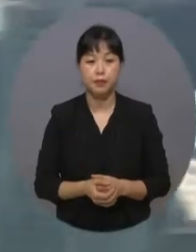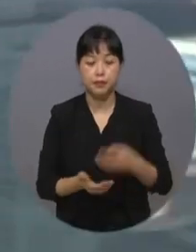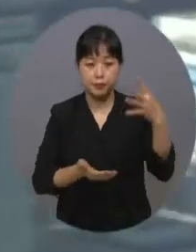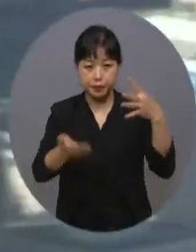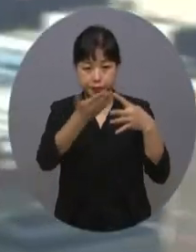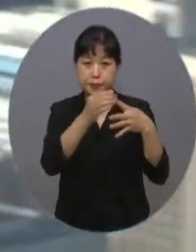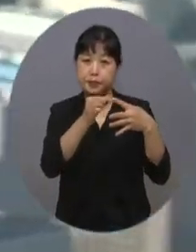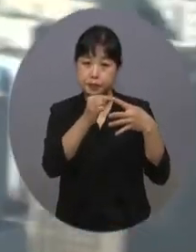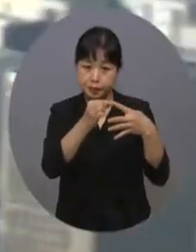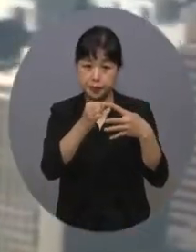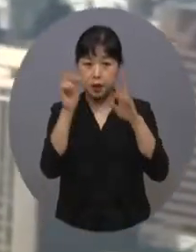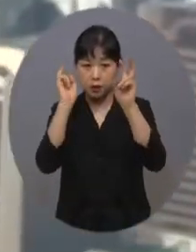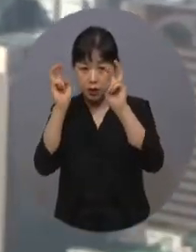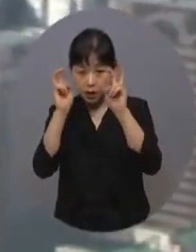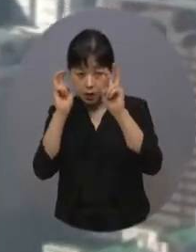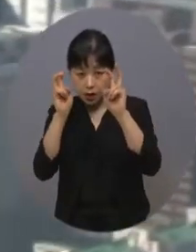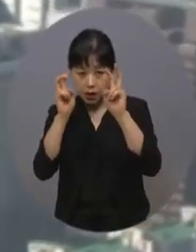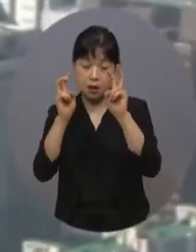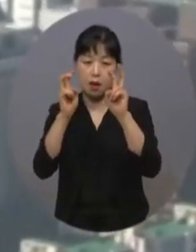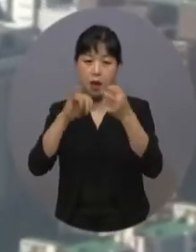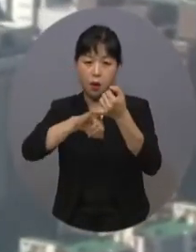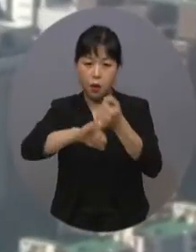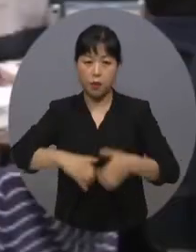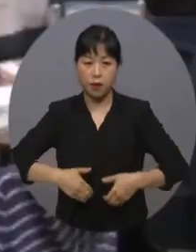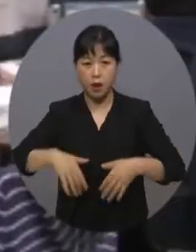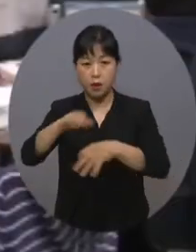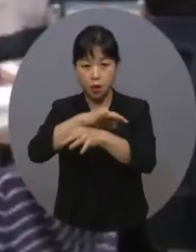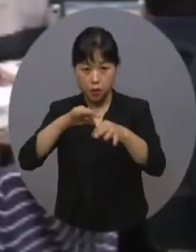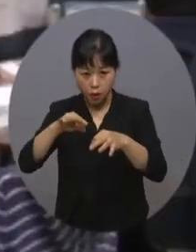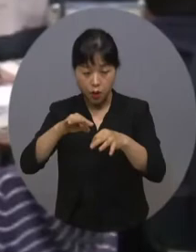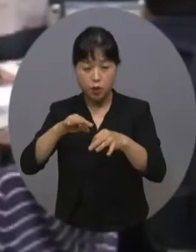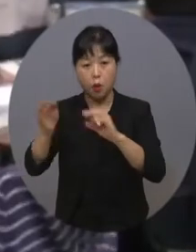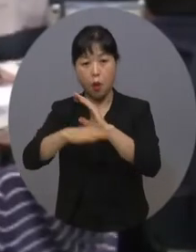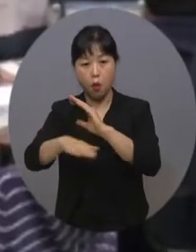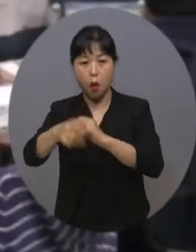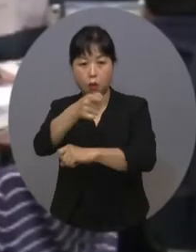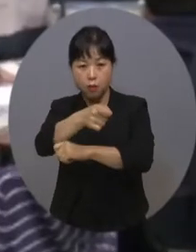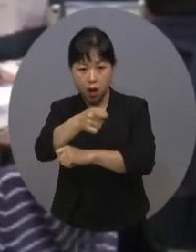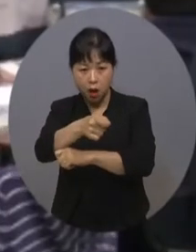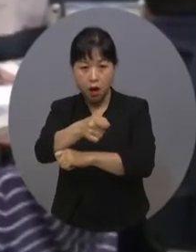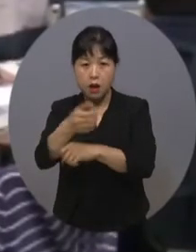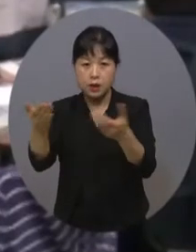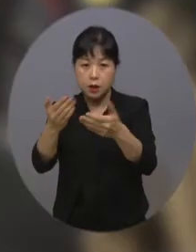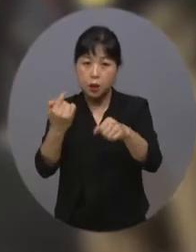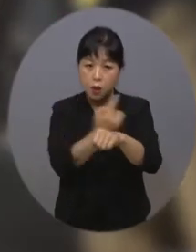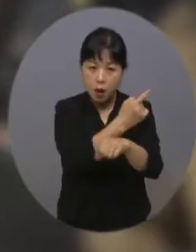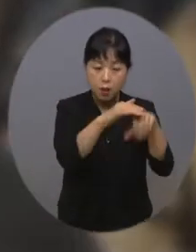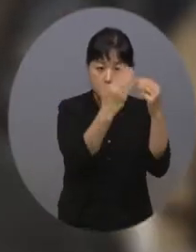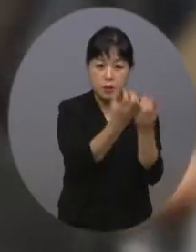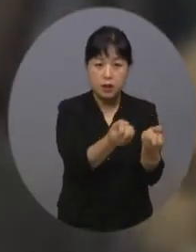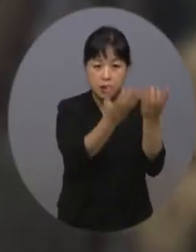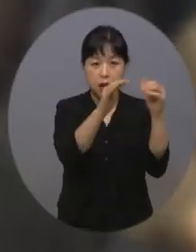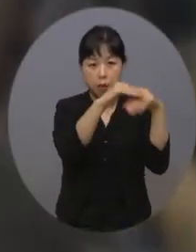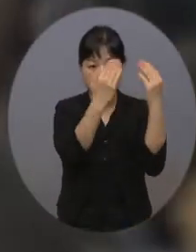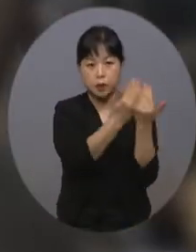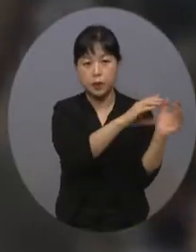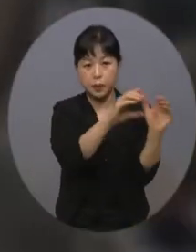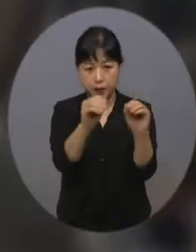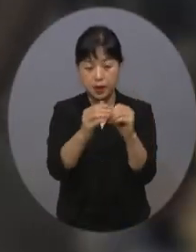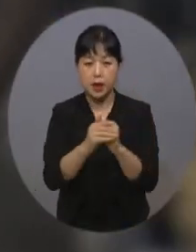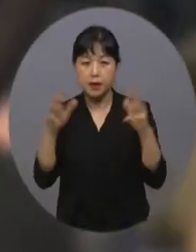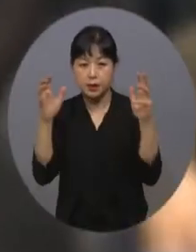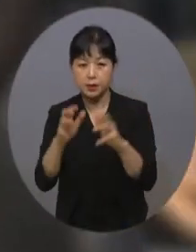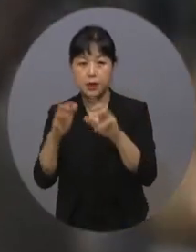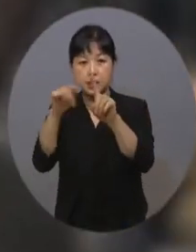4단계에서는 기업의 필수적인 경영활동이나 공무를 제외하고는 모든 행사가 금지되며 집회는 1인 시위